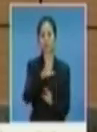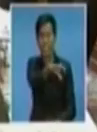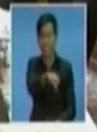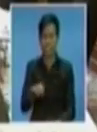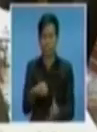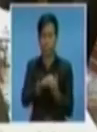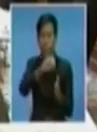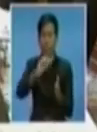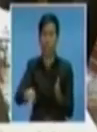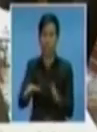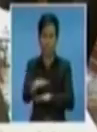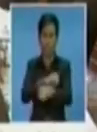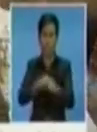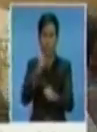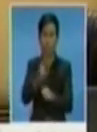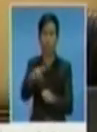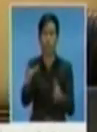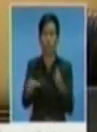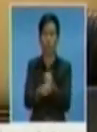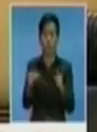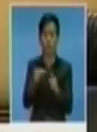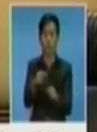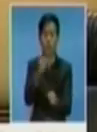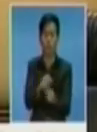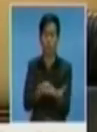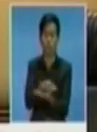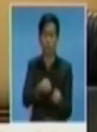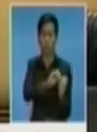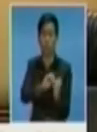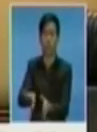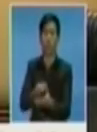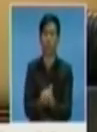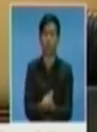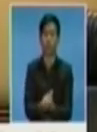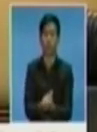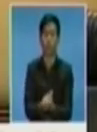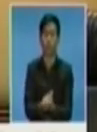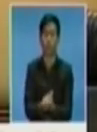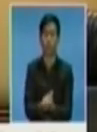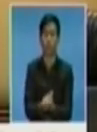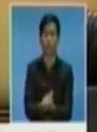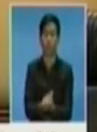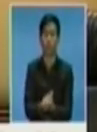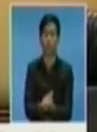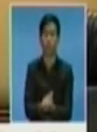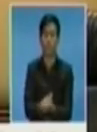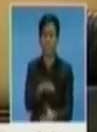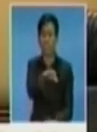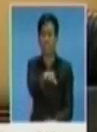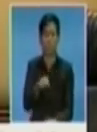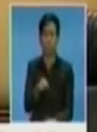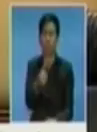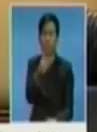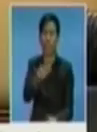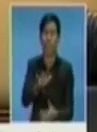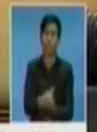ห่วงกังวลตามมาตรา20ซึ่งประธานได้สั่งพักประชุมเพื่อหารือทำการแก้ไขนั้นแล้วก็ยืนยันว่าเจ้าหน้าที่นั้นไม่ได้มี